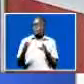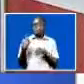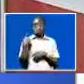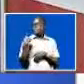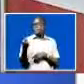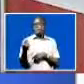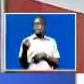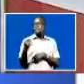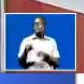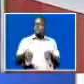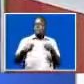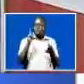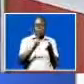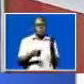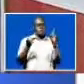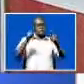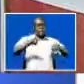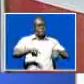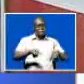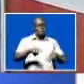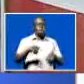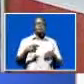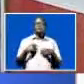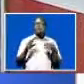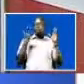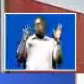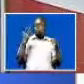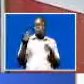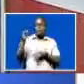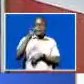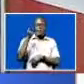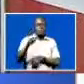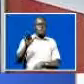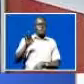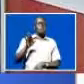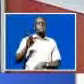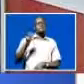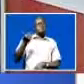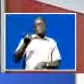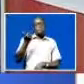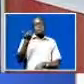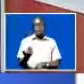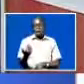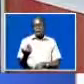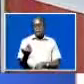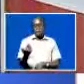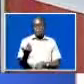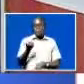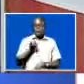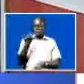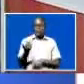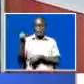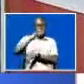mtazamaji tu naweza kupatia taswira kidogo, ni kuwa tulikuwa tunasherehekea siku ya kike ama siku ya mwanamke. Tunaona kuwa